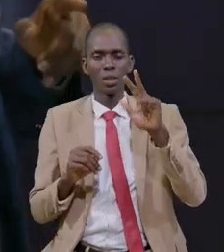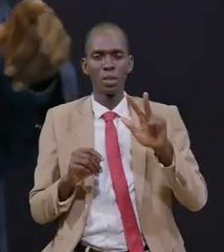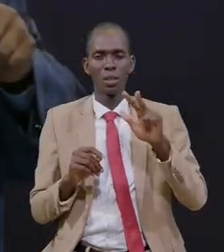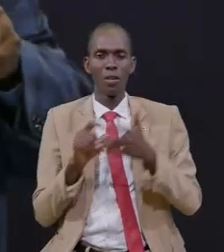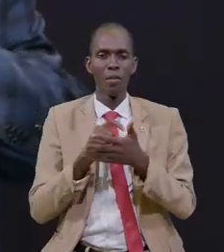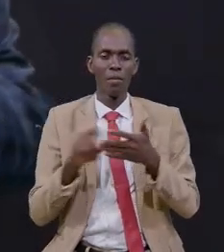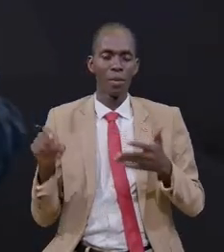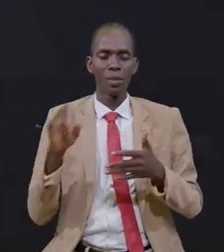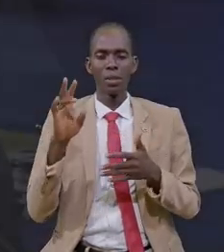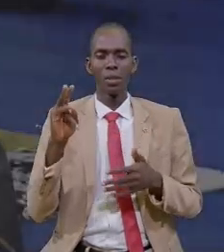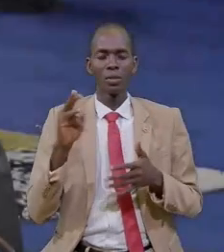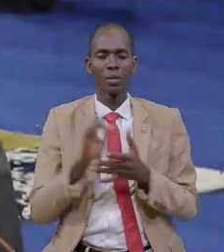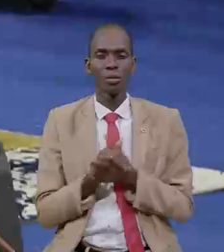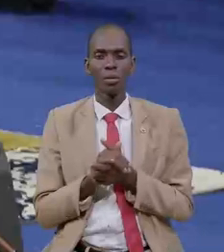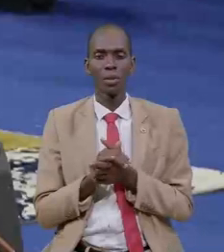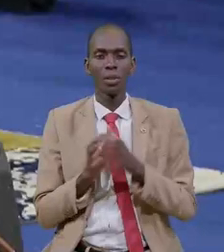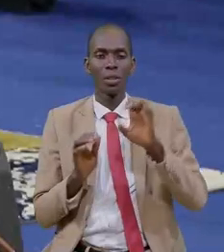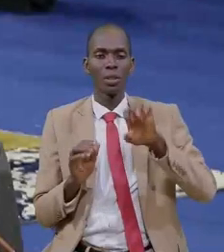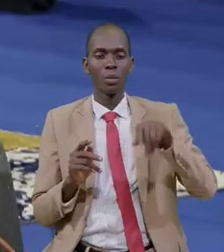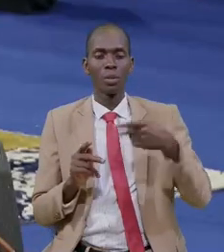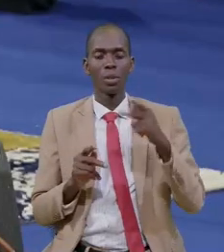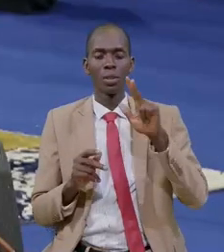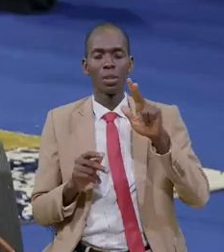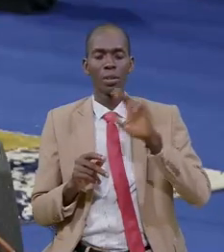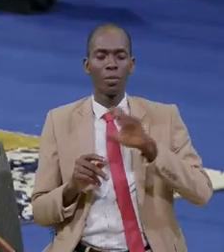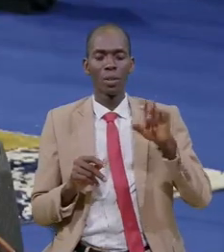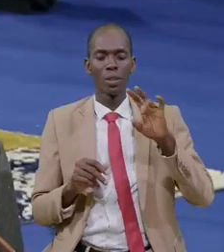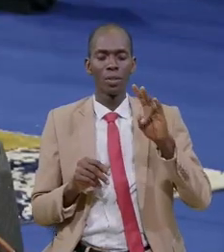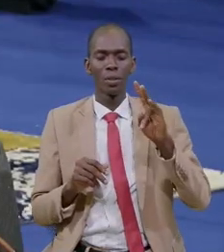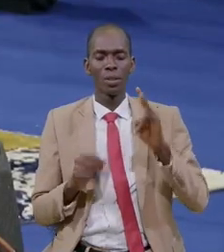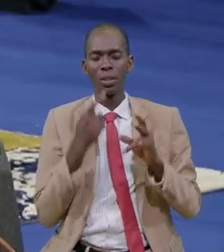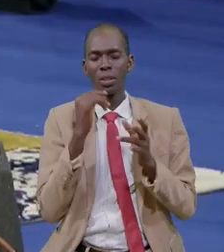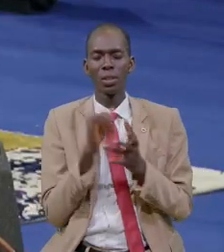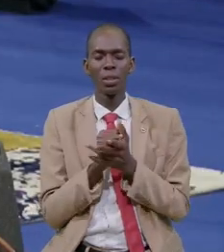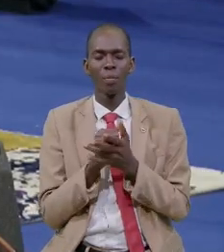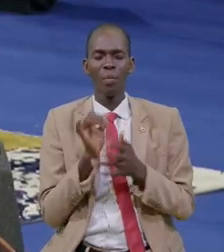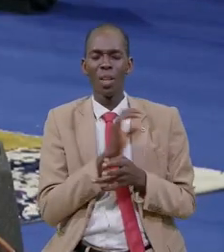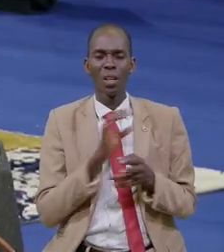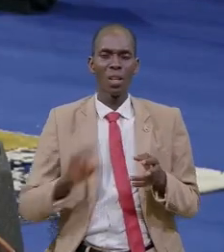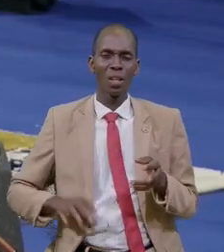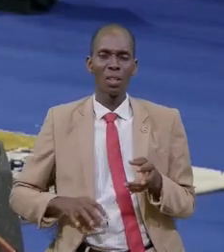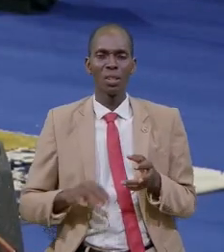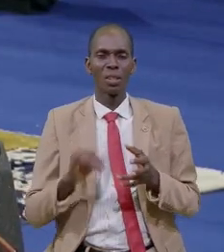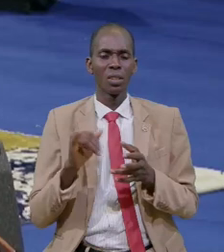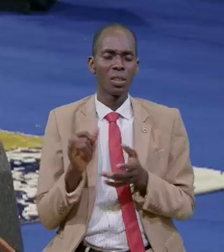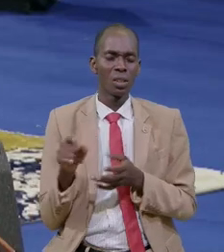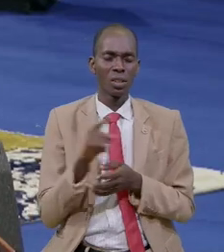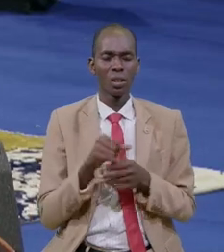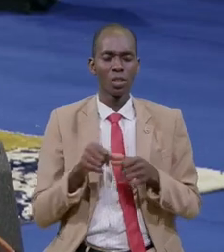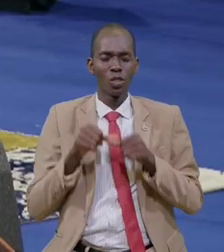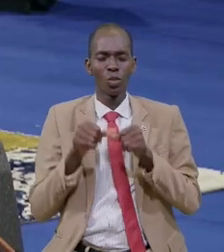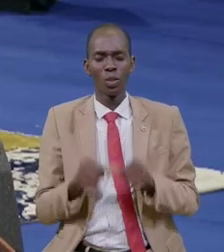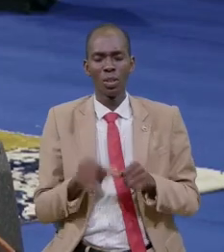le verset 17. Éphésiens 3, 17. En sorte que Christ habite dans